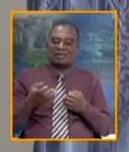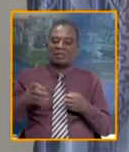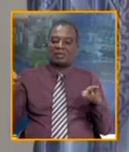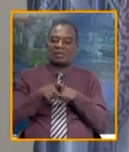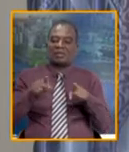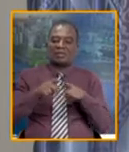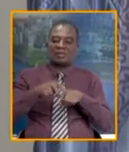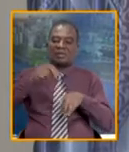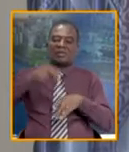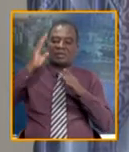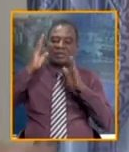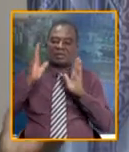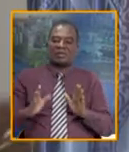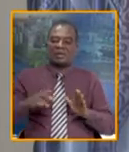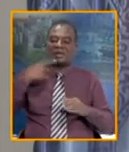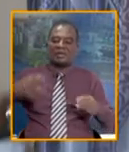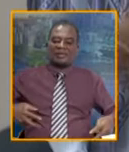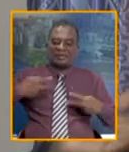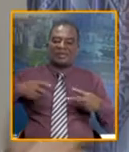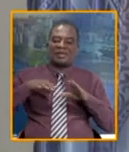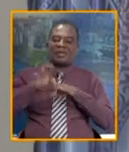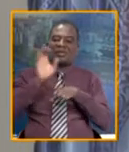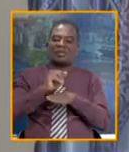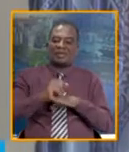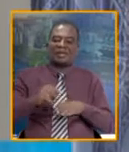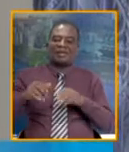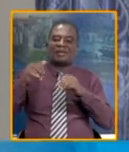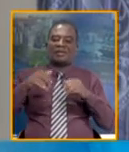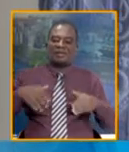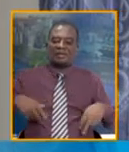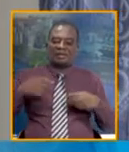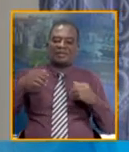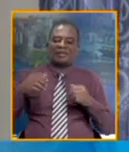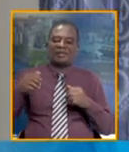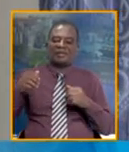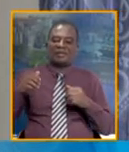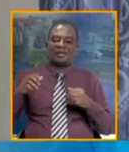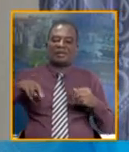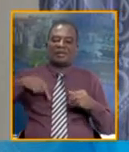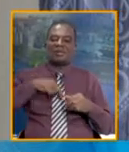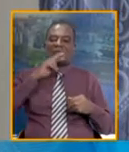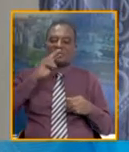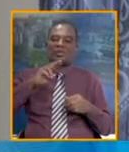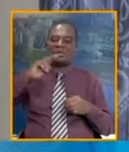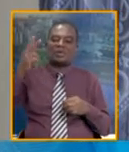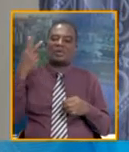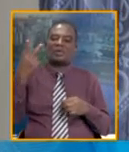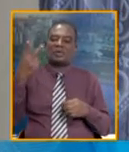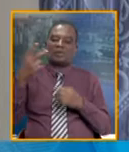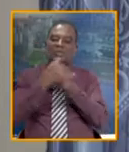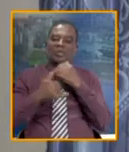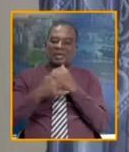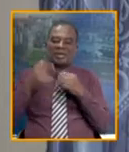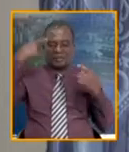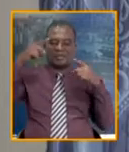comme les Nigériens qui vivent en Côte d'Ivoire vivent en harmonie avec leurs frères ivoiriens. Nous sommes deux pays frères depuis le temps